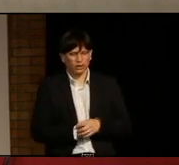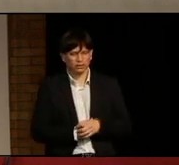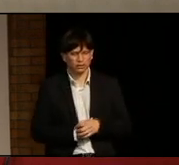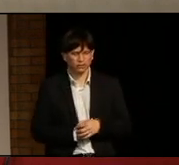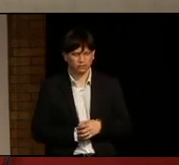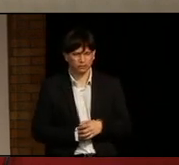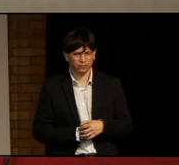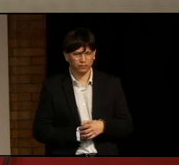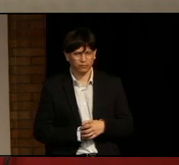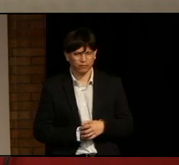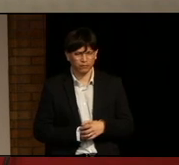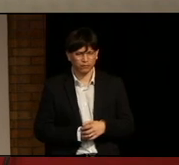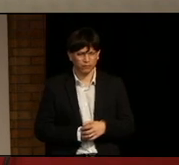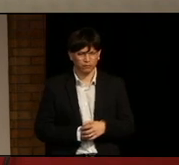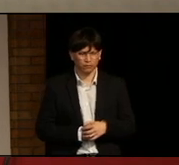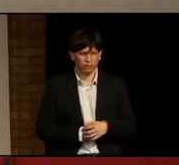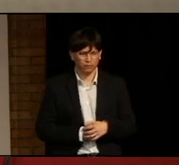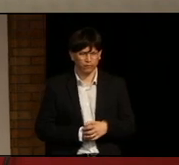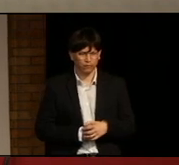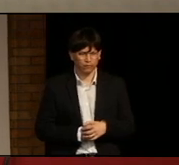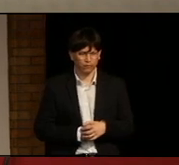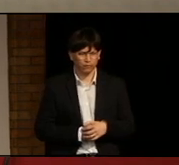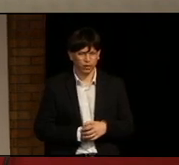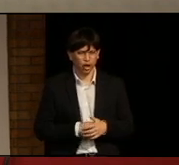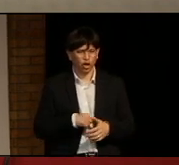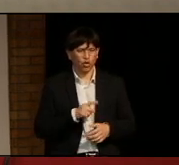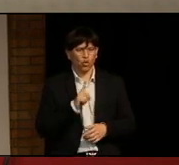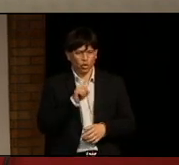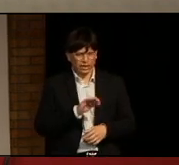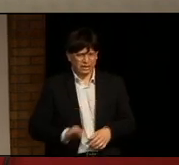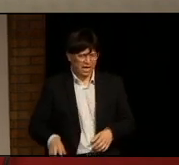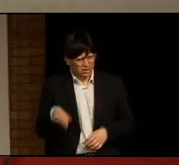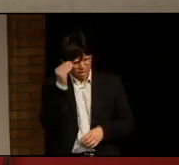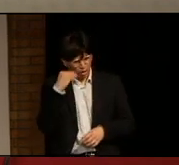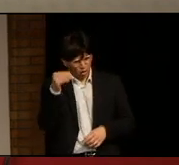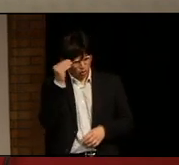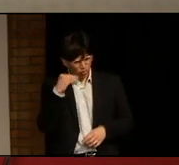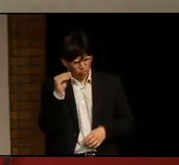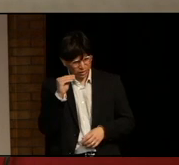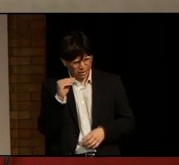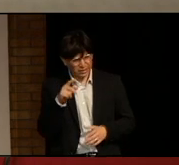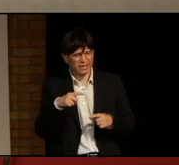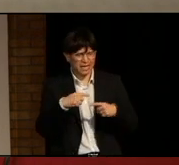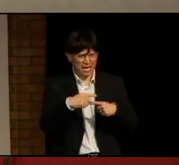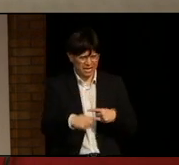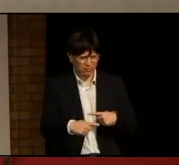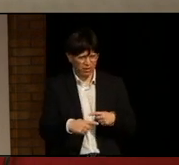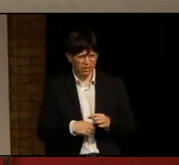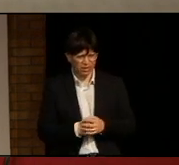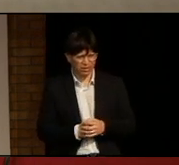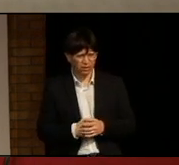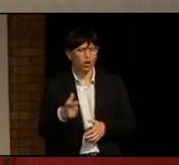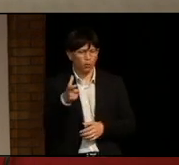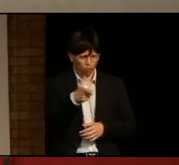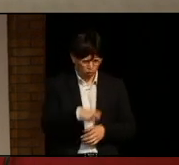epoca tende a sviluppare una scarsa autocoscienza dei propri limiti per tale